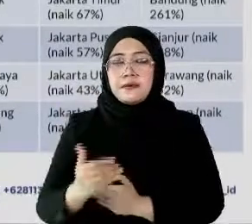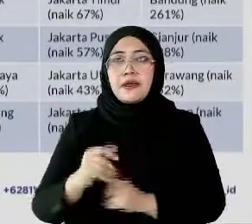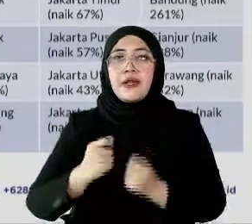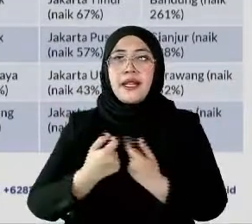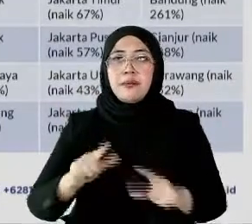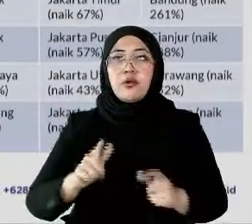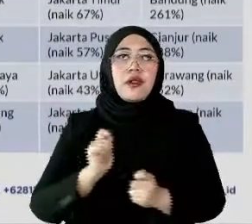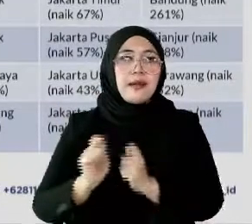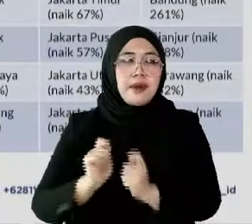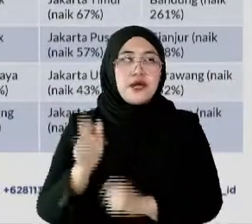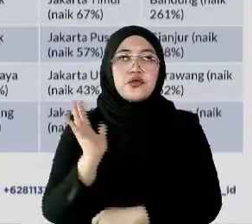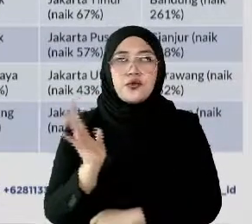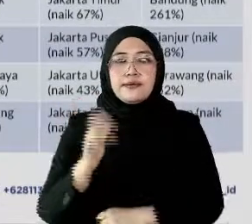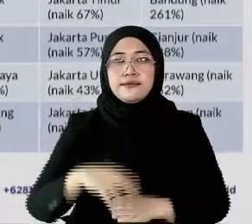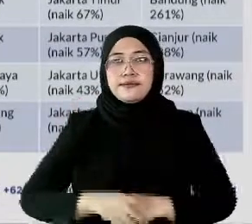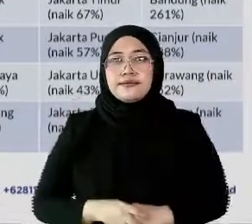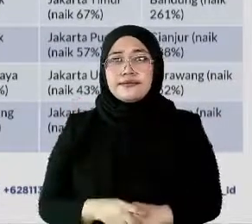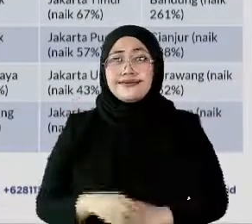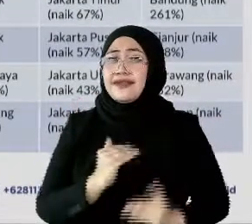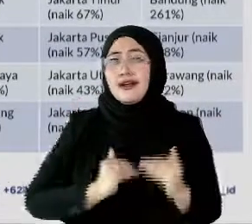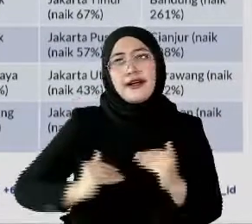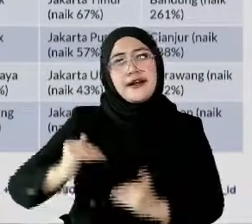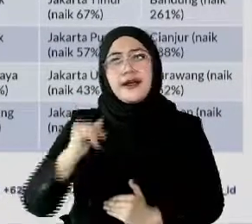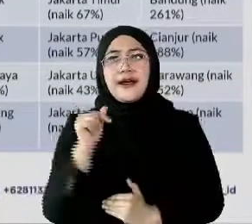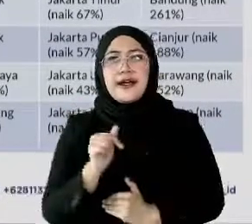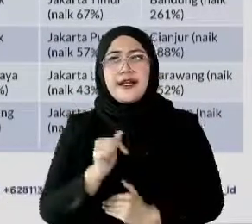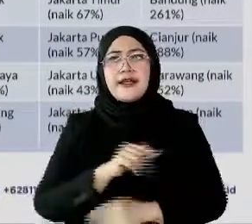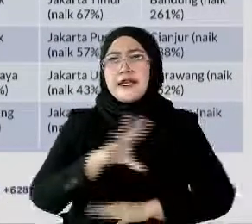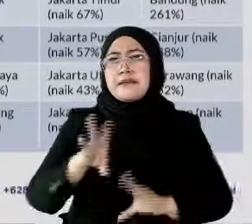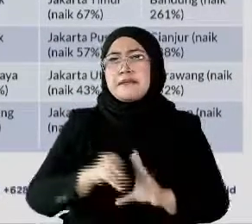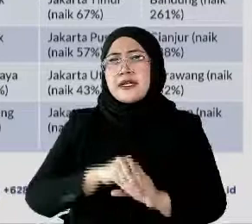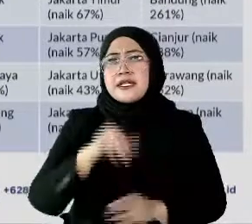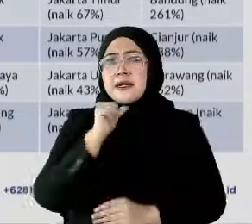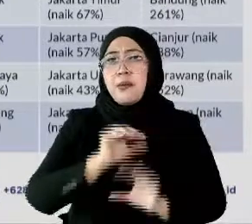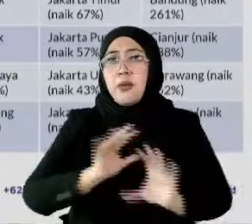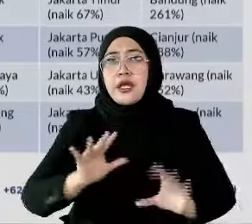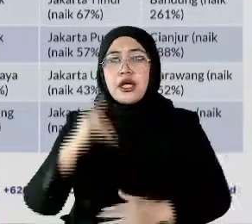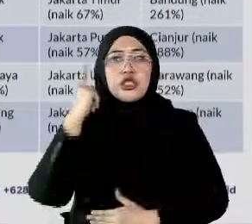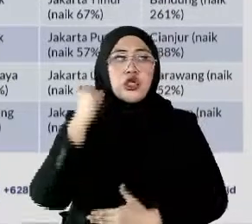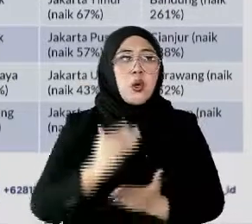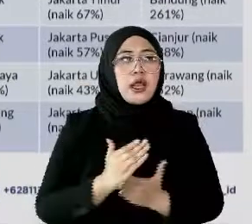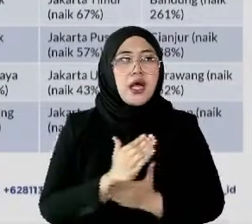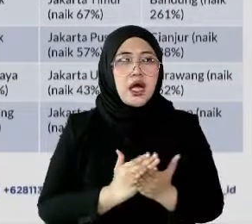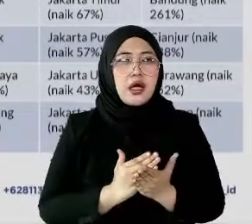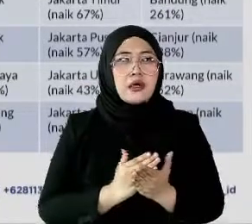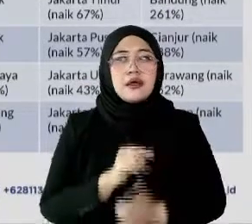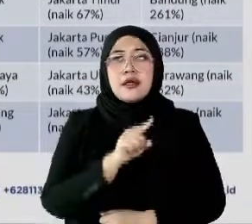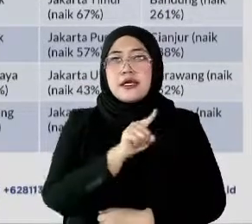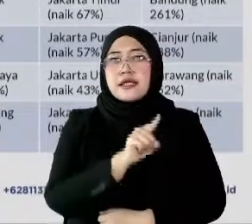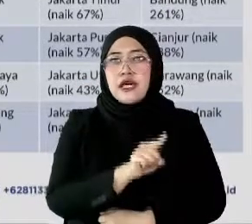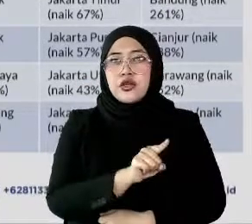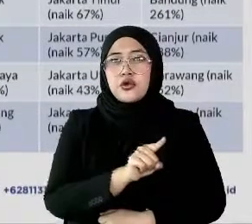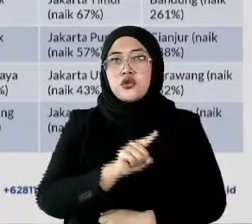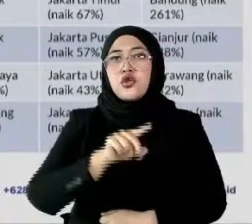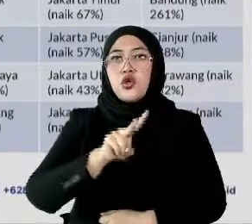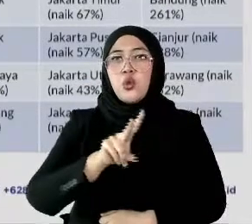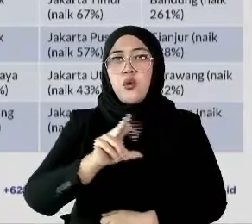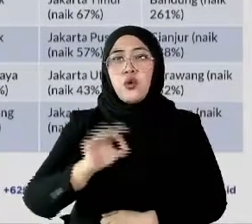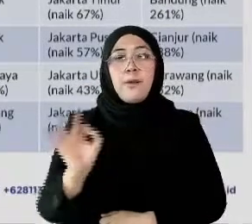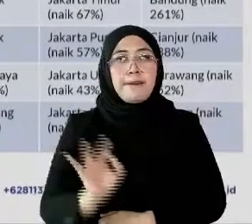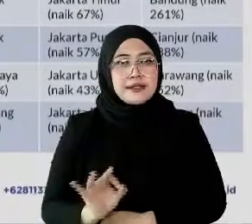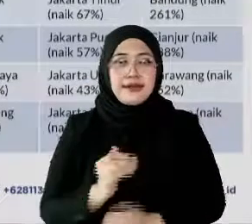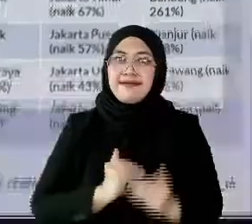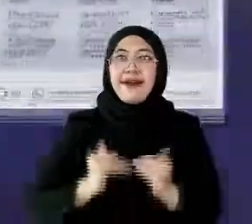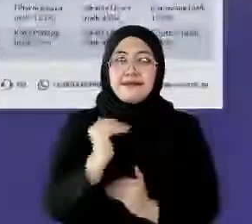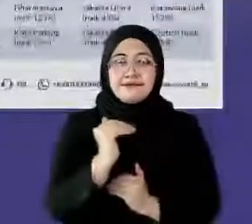idulfitri kenaikan ini dikontribusikan oleh Jawa Tengah sebesar 120%